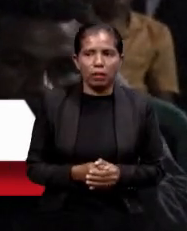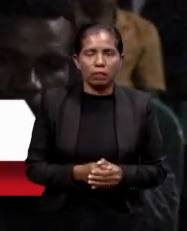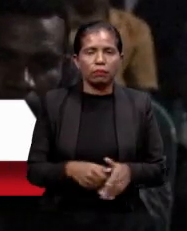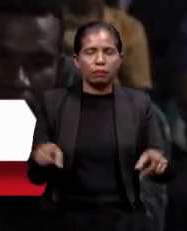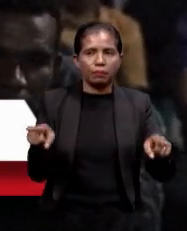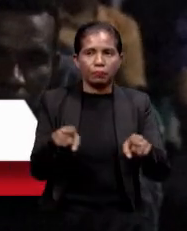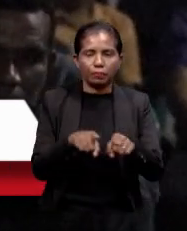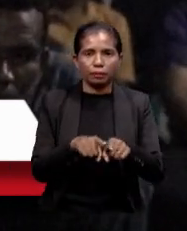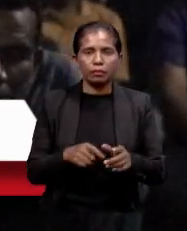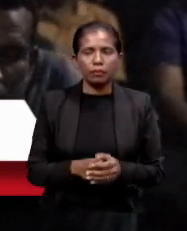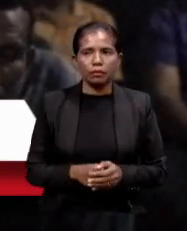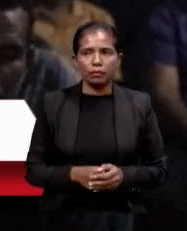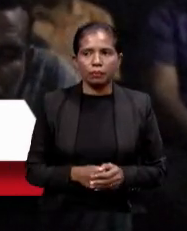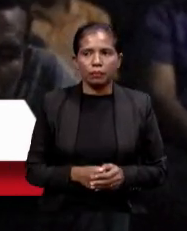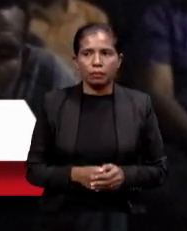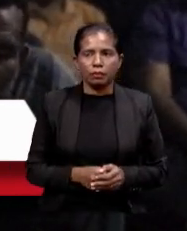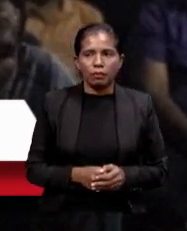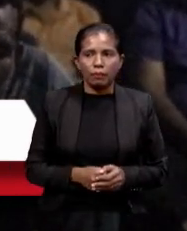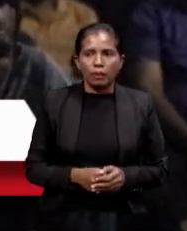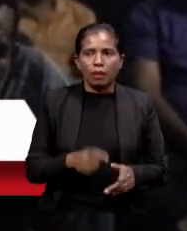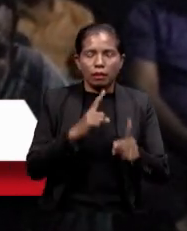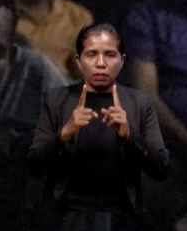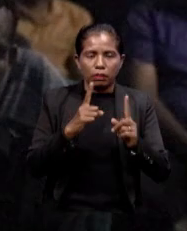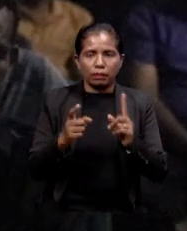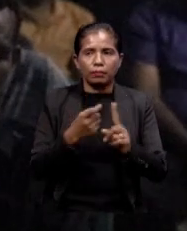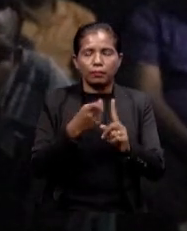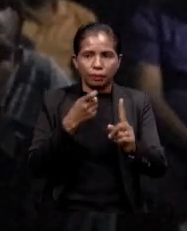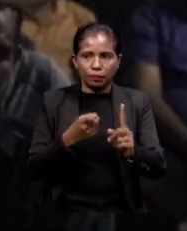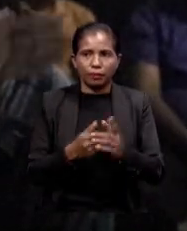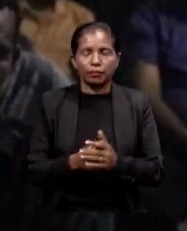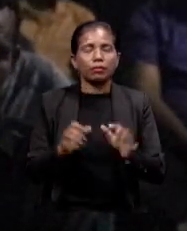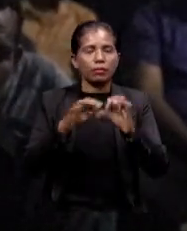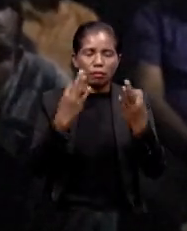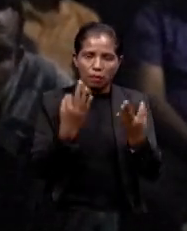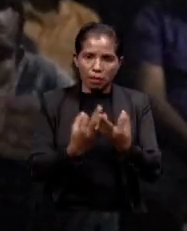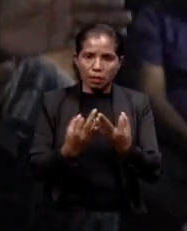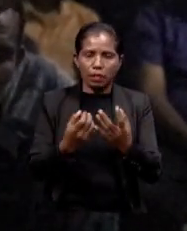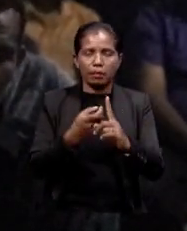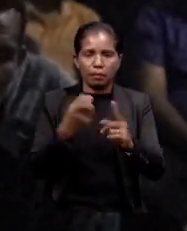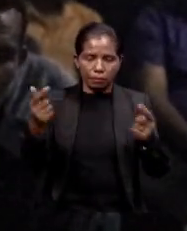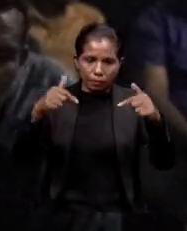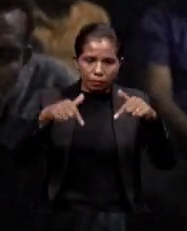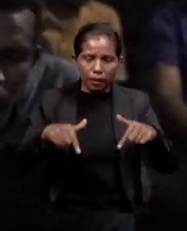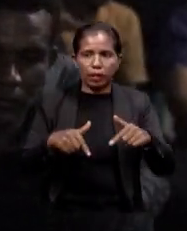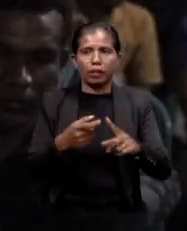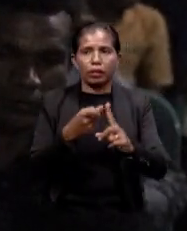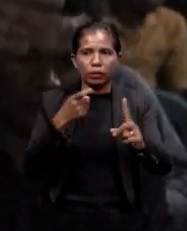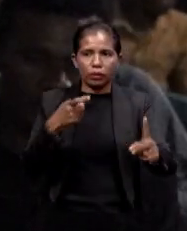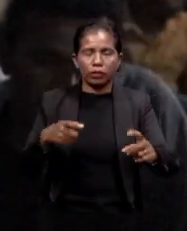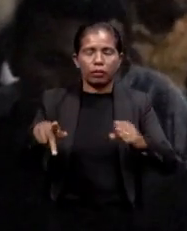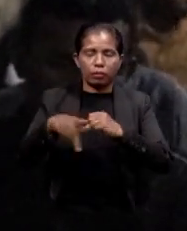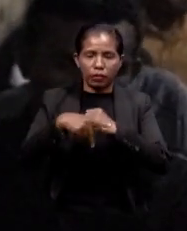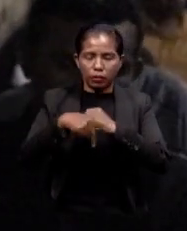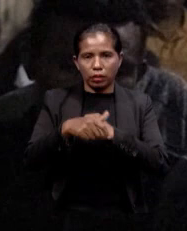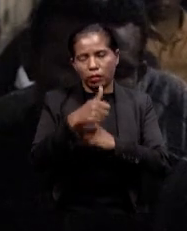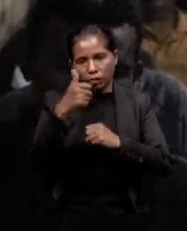Anesamo hikwalia nebe kusi familia sel nebe mai kusi partir sel mak